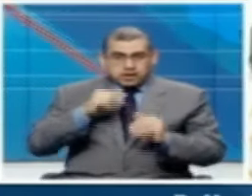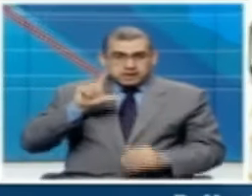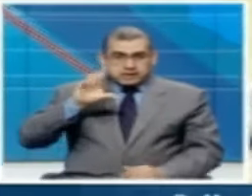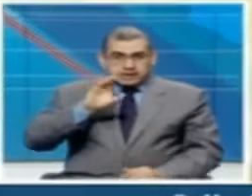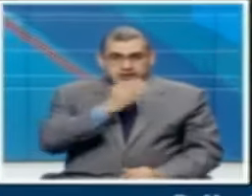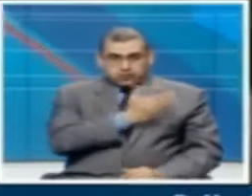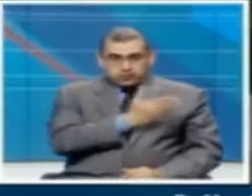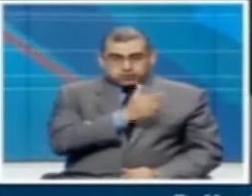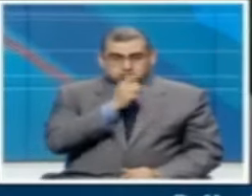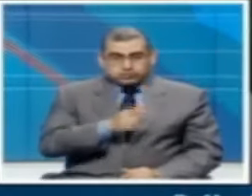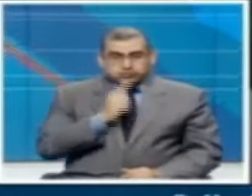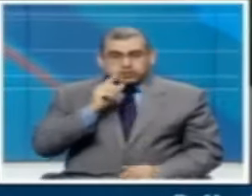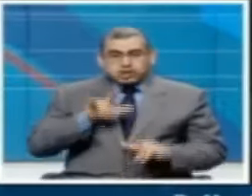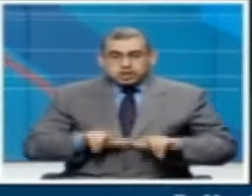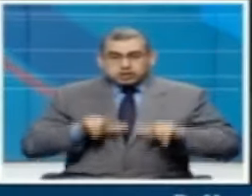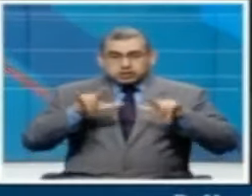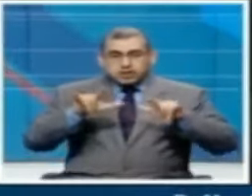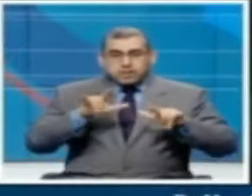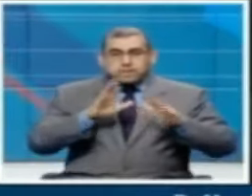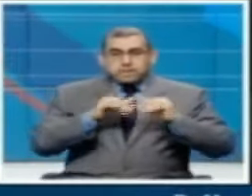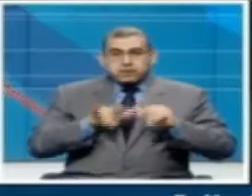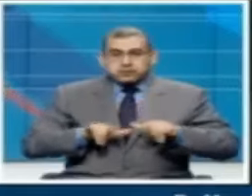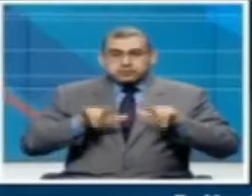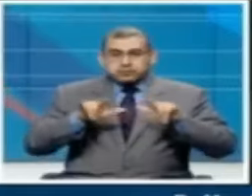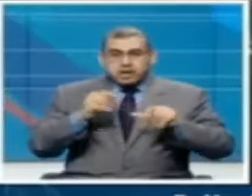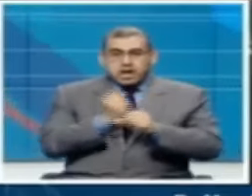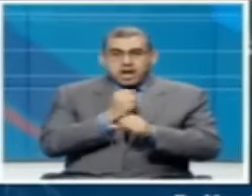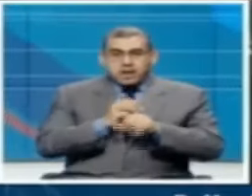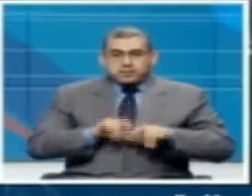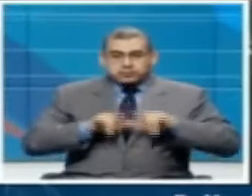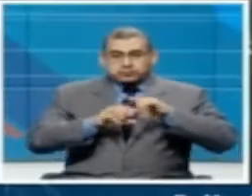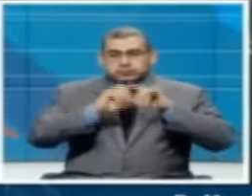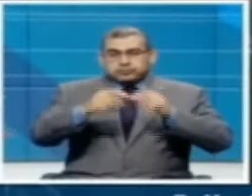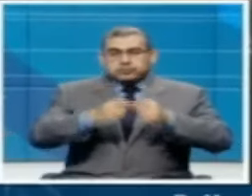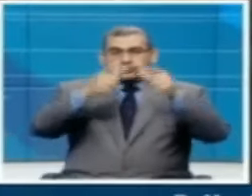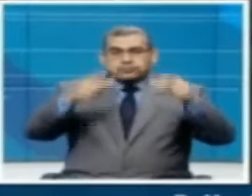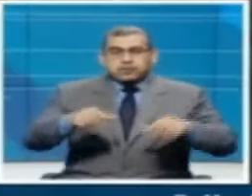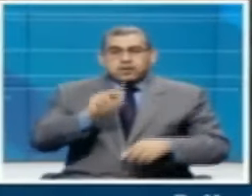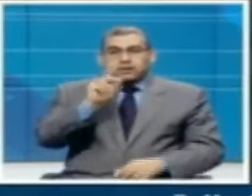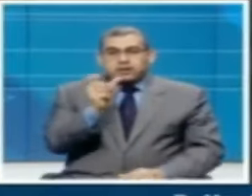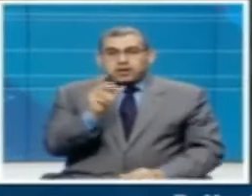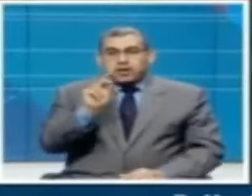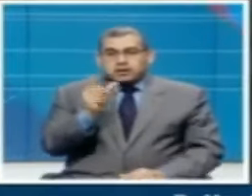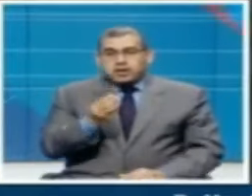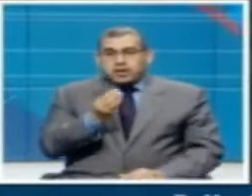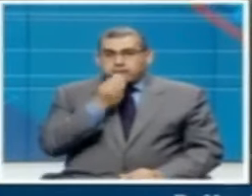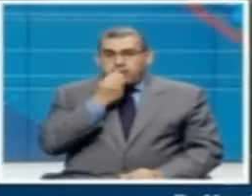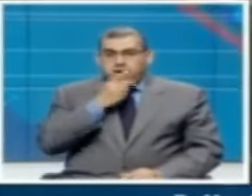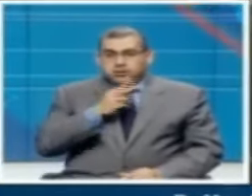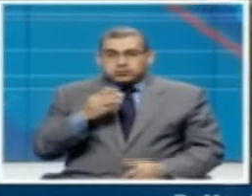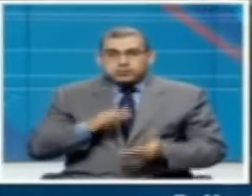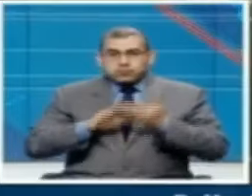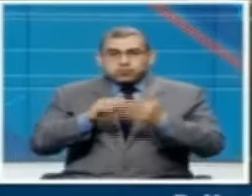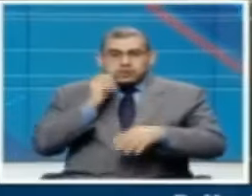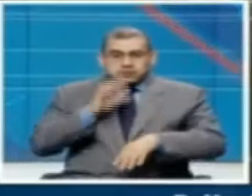المسلحه نفذت القوات الجويه المصريه اعمال الاسقاط الجوي لاطال من المساعدات الغذائيه ومعونات